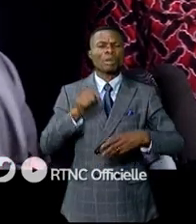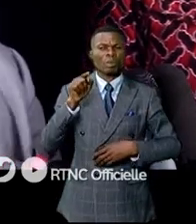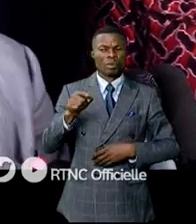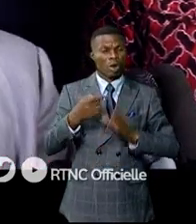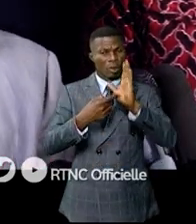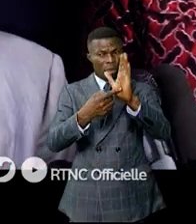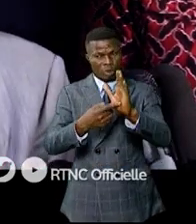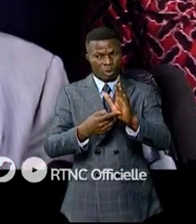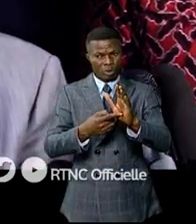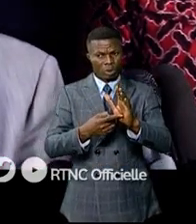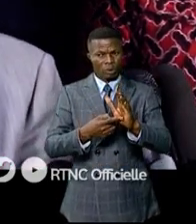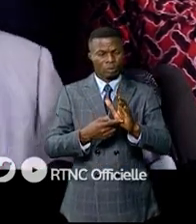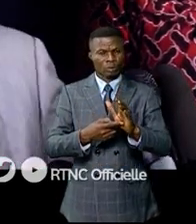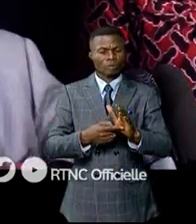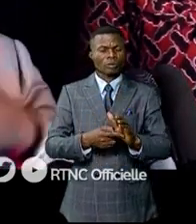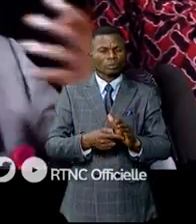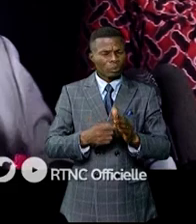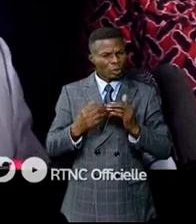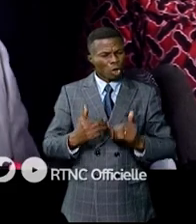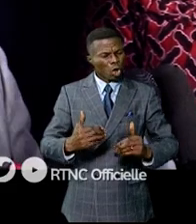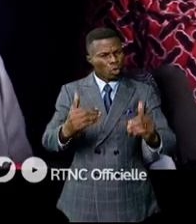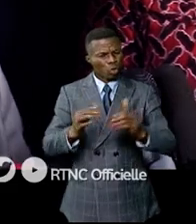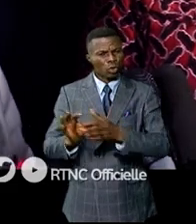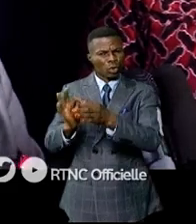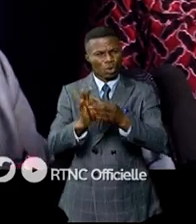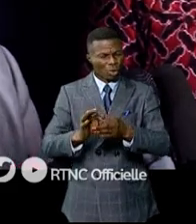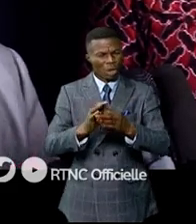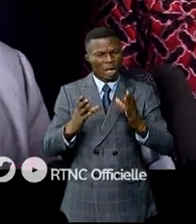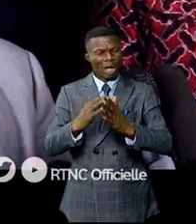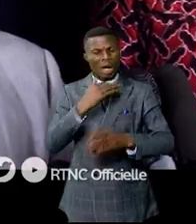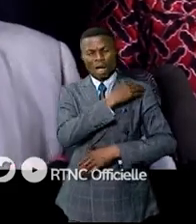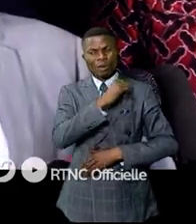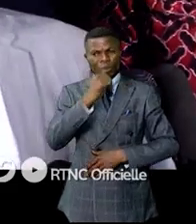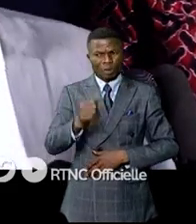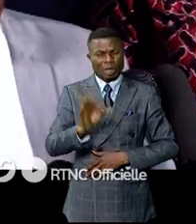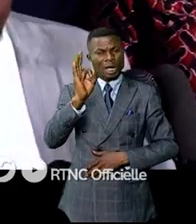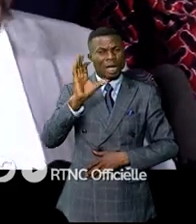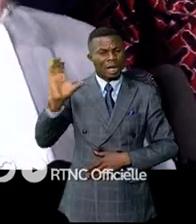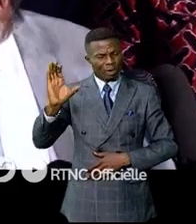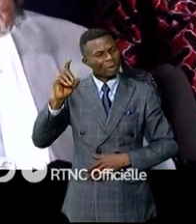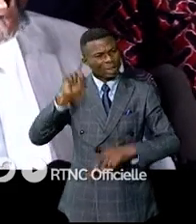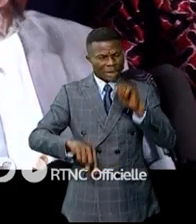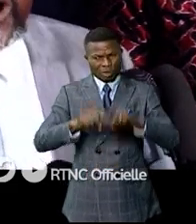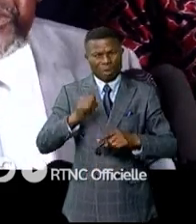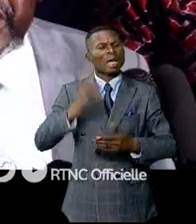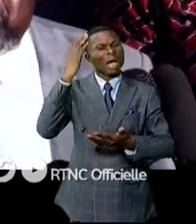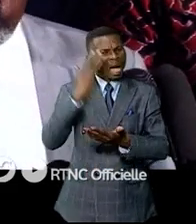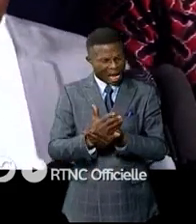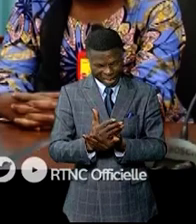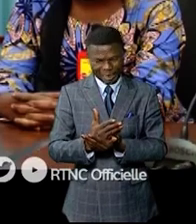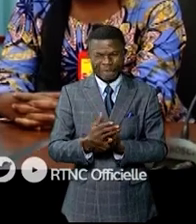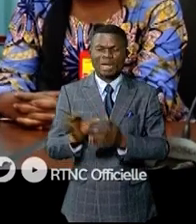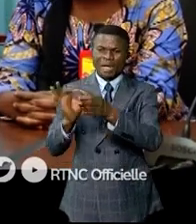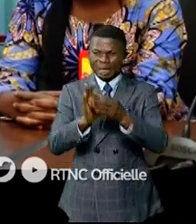que dans l'impossibilité de collaboration entre les institutions, la cohabitation est impossible, donc pas de